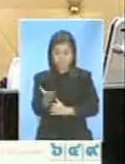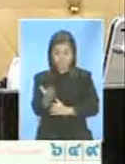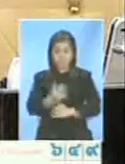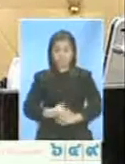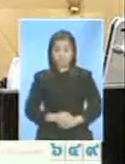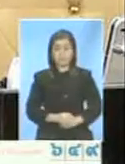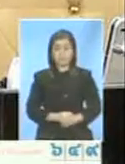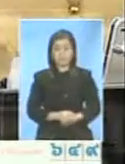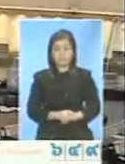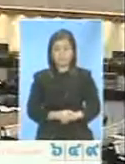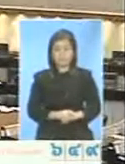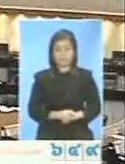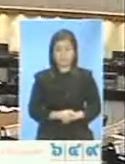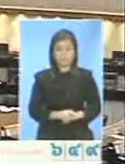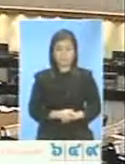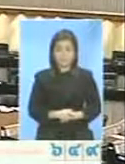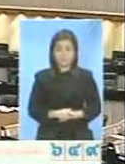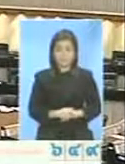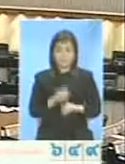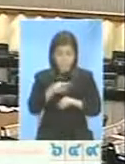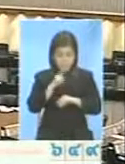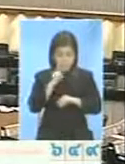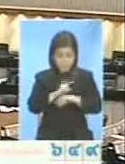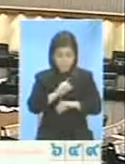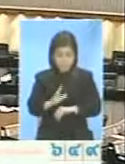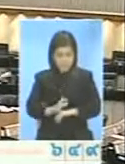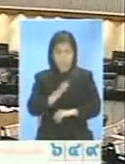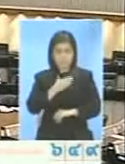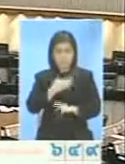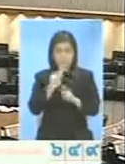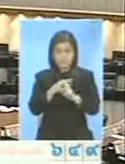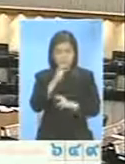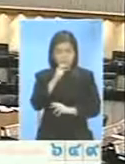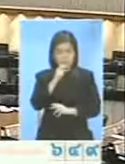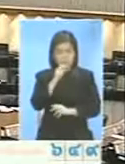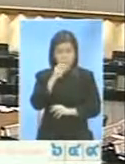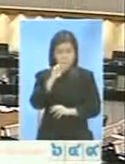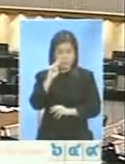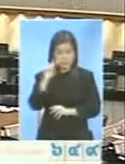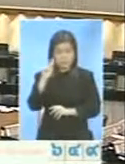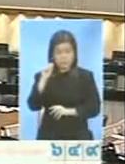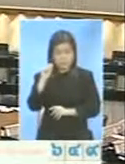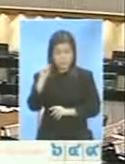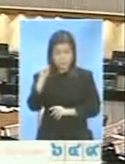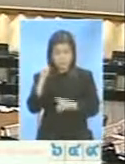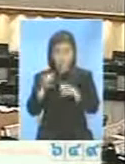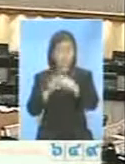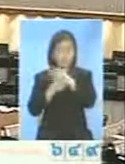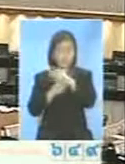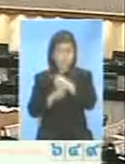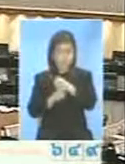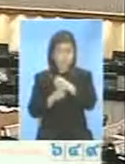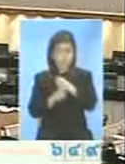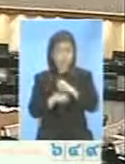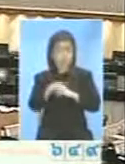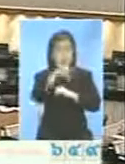ที่ประชุมนะครับแล้วก็ให้งดการใช้คลิปด้วยนะที่สุดแล้วก็โอ้โหโต้กันไปโต้กันมาด้วยประเด็นนี้นะฮะที่สุดแล้ว